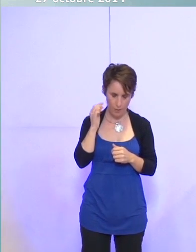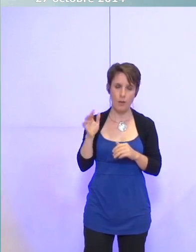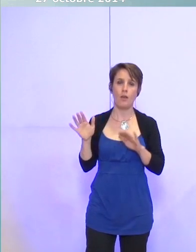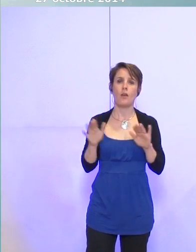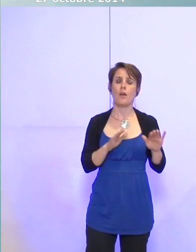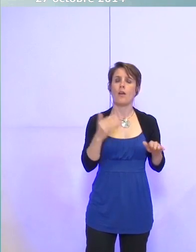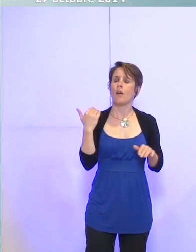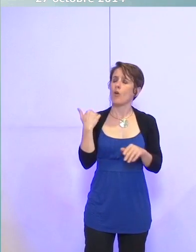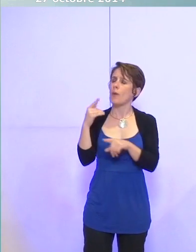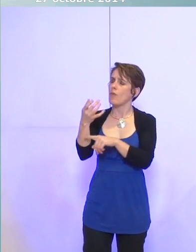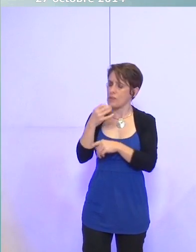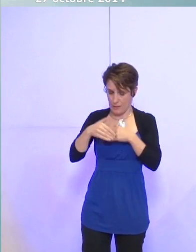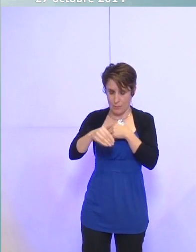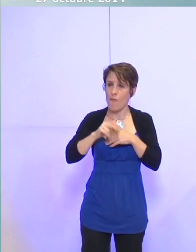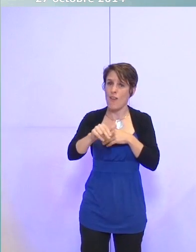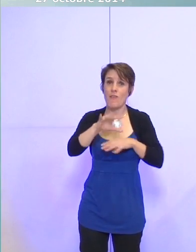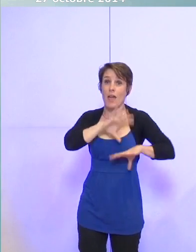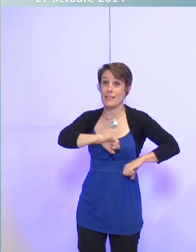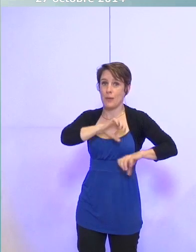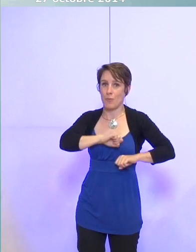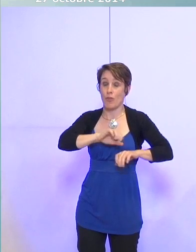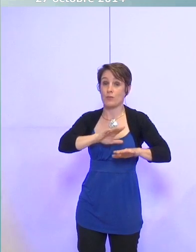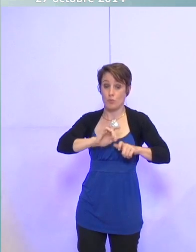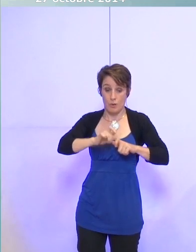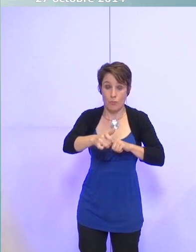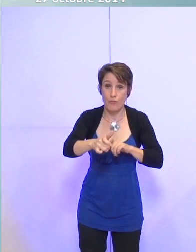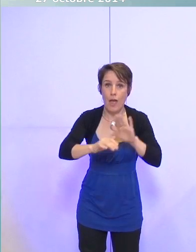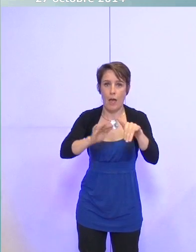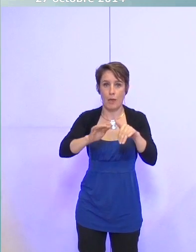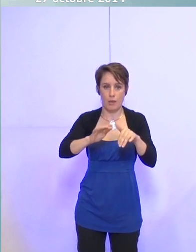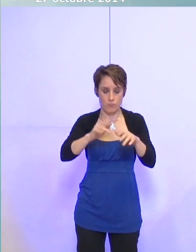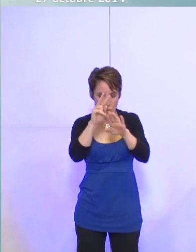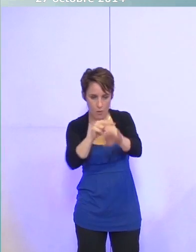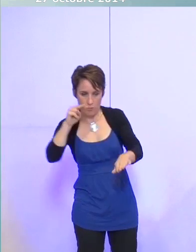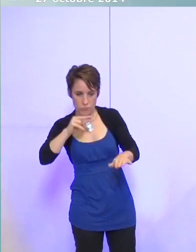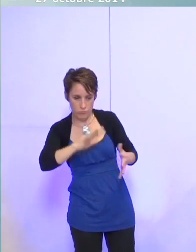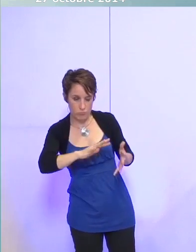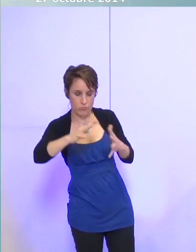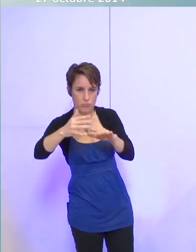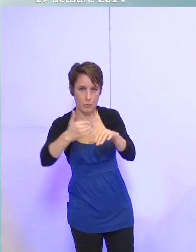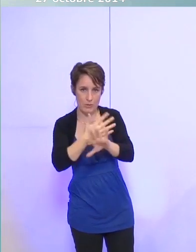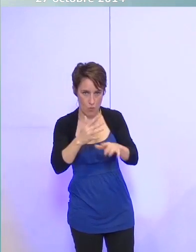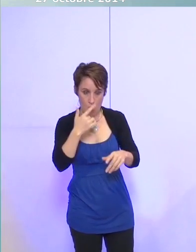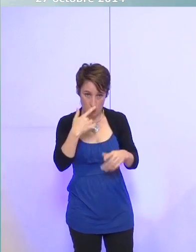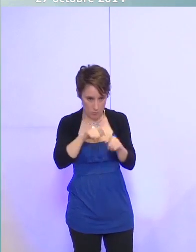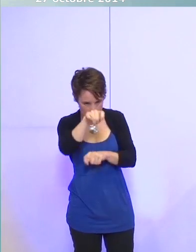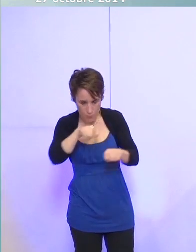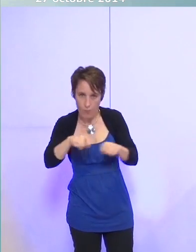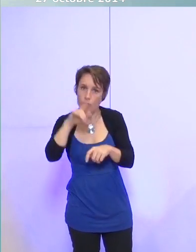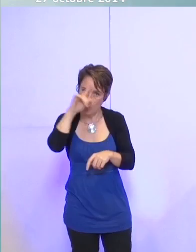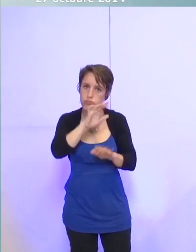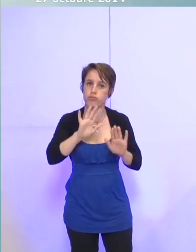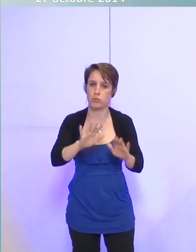avez parlé, la dynamique pourra être conservée ? C'est aussi un des enjeux et il n'est pas mince. Quel portail précisément allez-vous